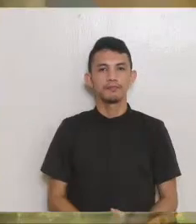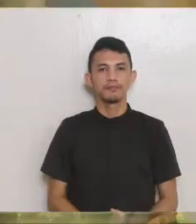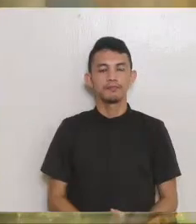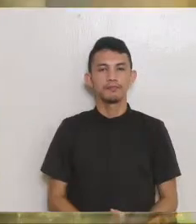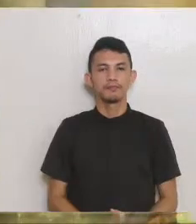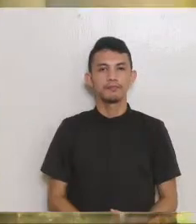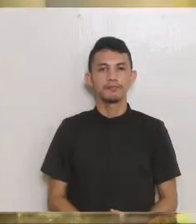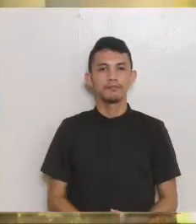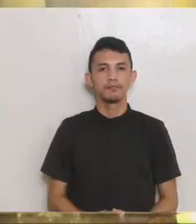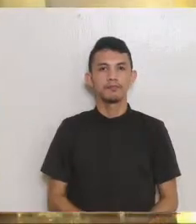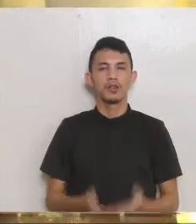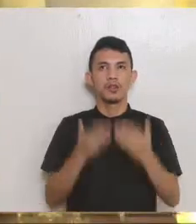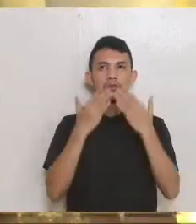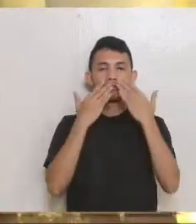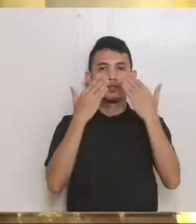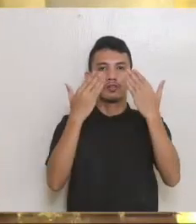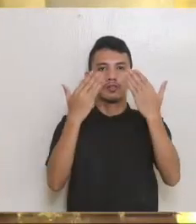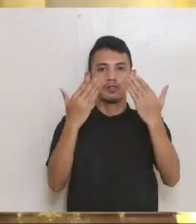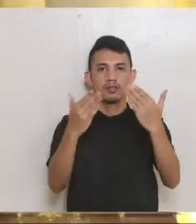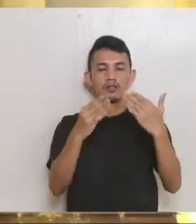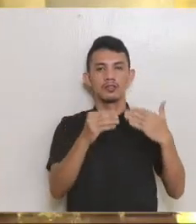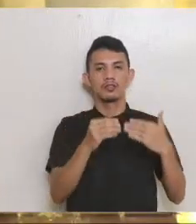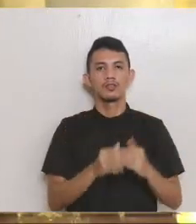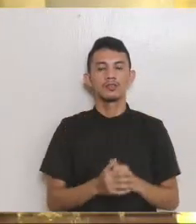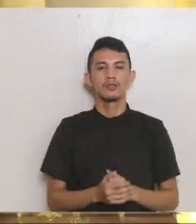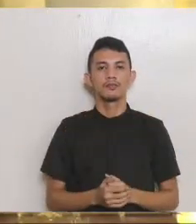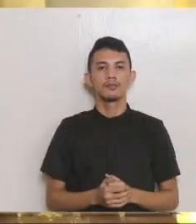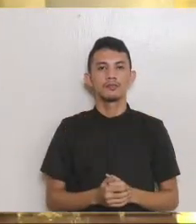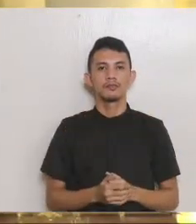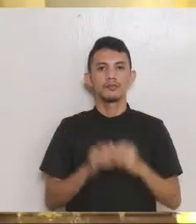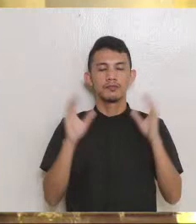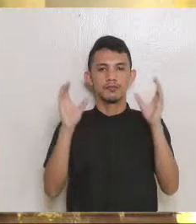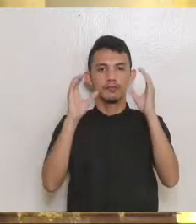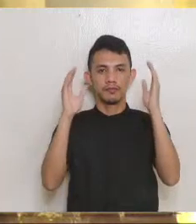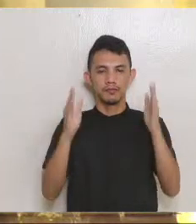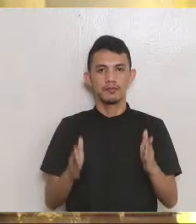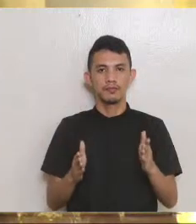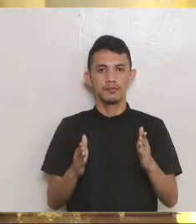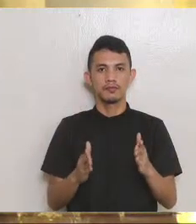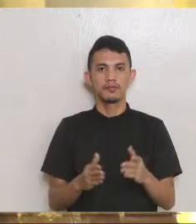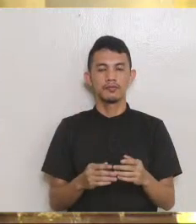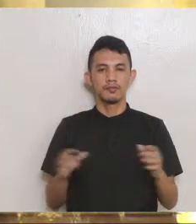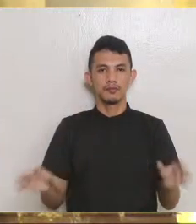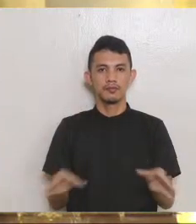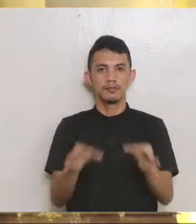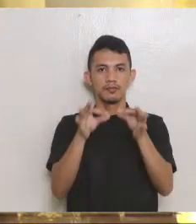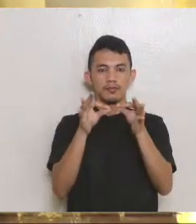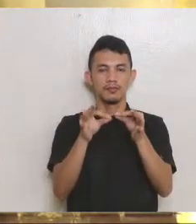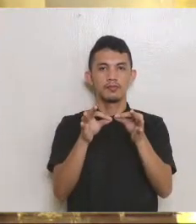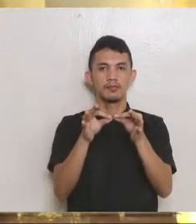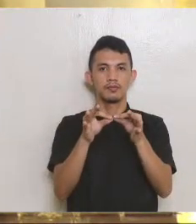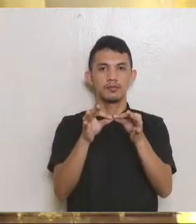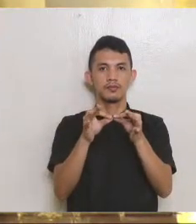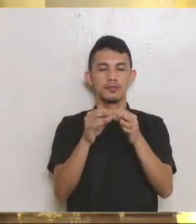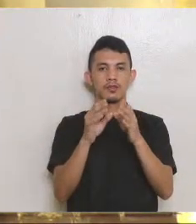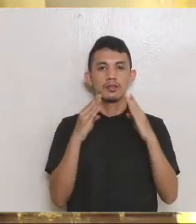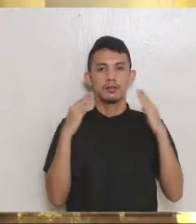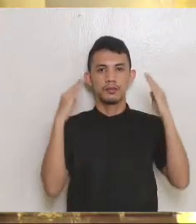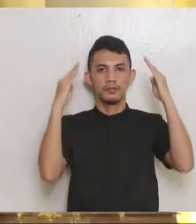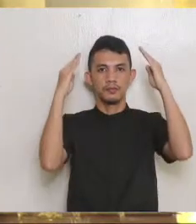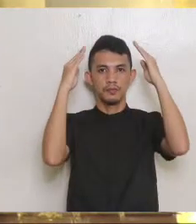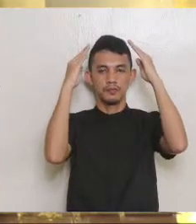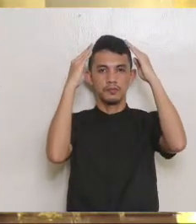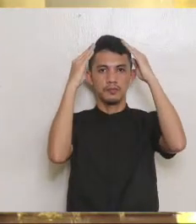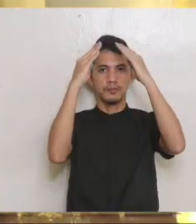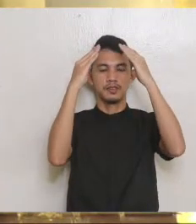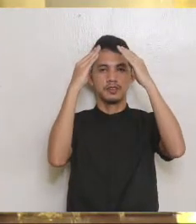Pasalamatan nato ang nangulo nining atong santos nga misa karon nga mao si Most Reverend Cosme Damian R.